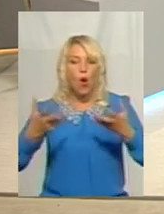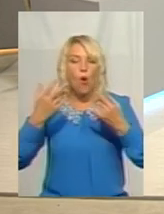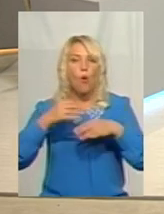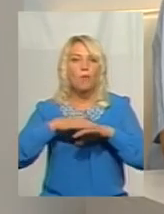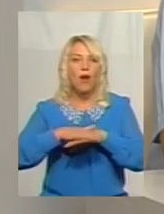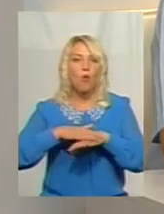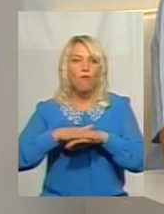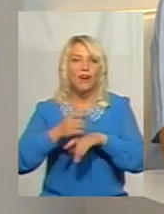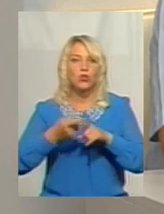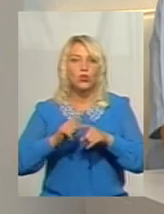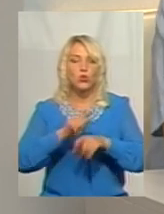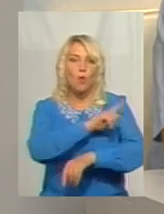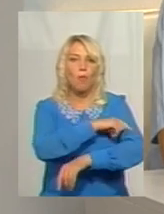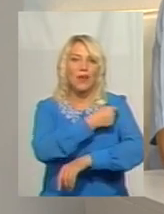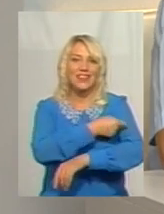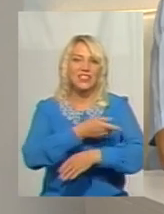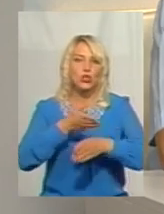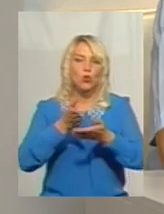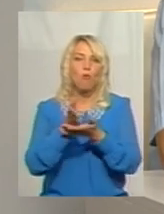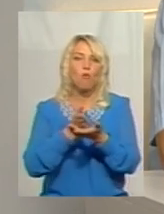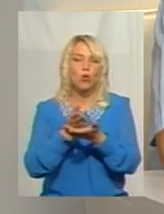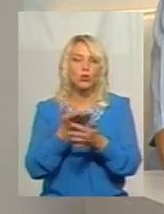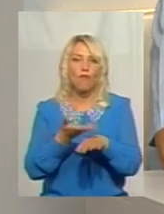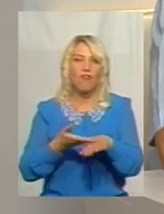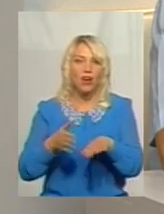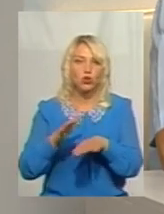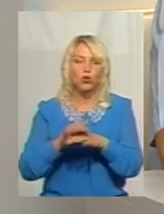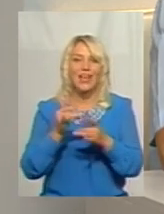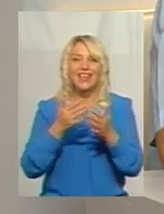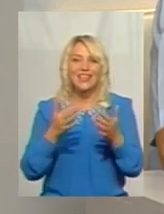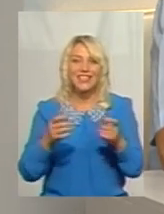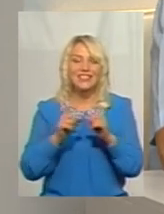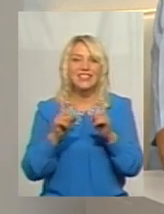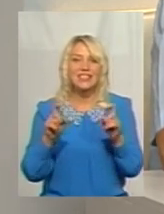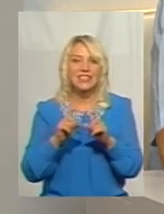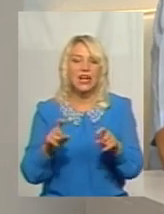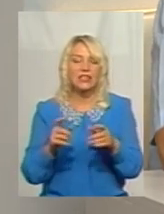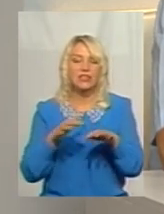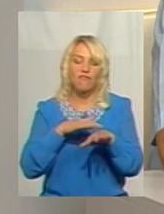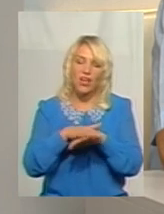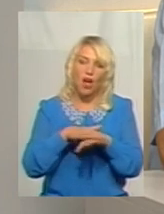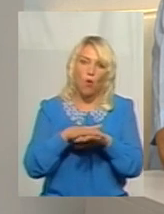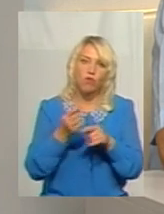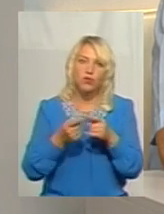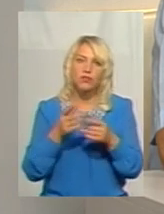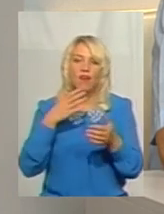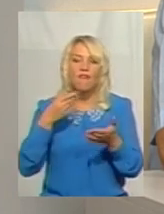обрахувати цю медичну послугу доволі важко, і різні заклади вираховують цю вартість по-своєму.